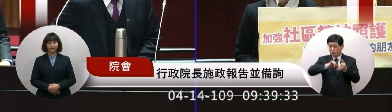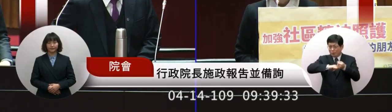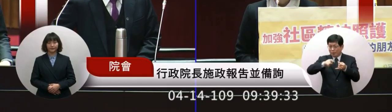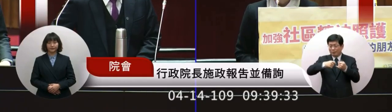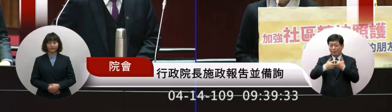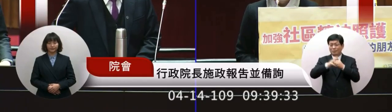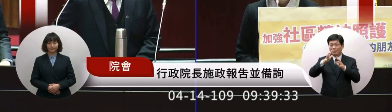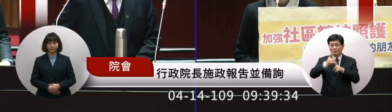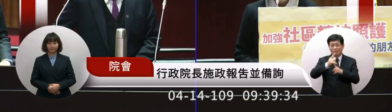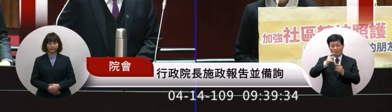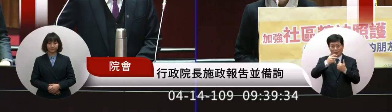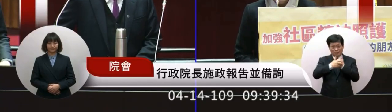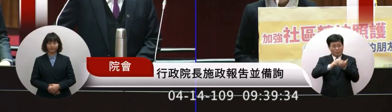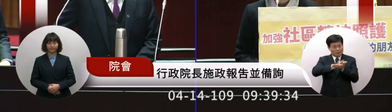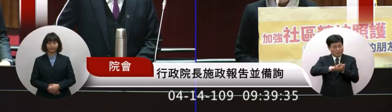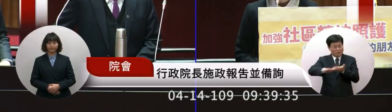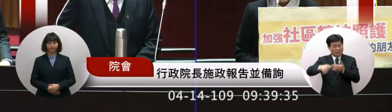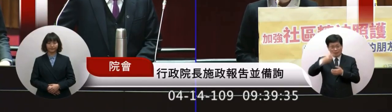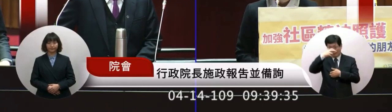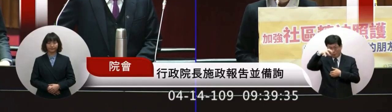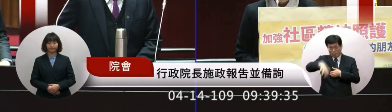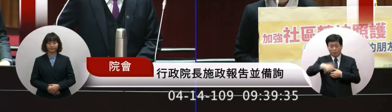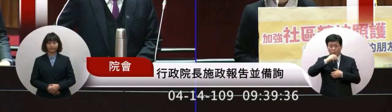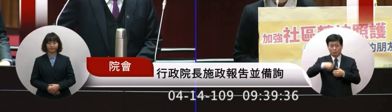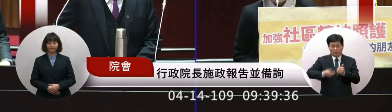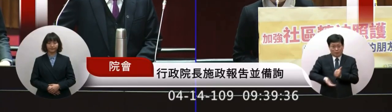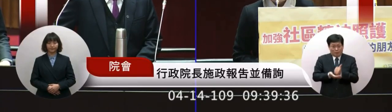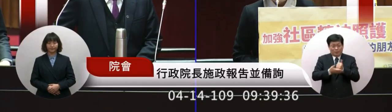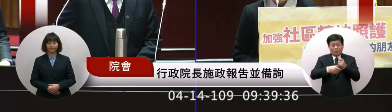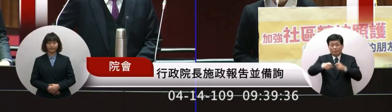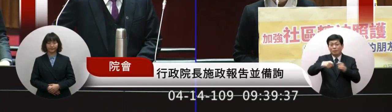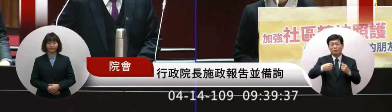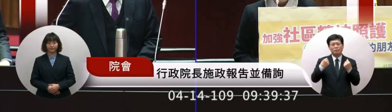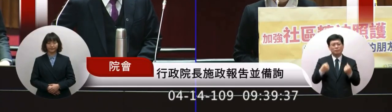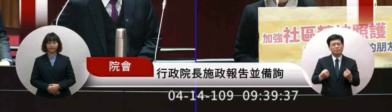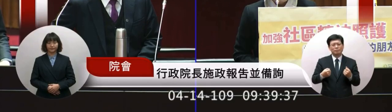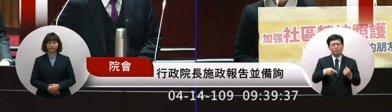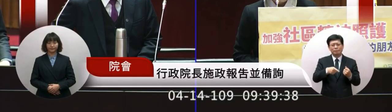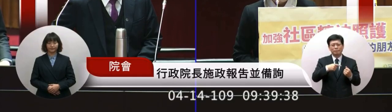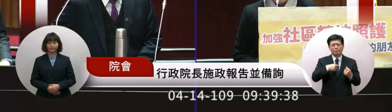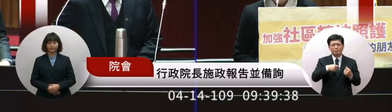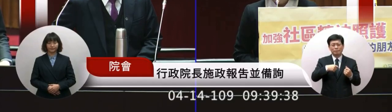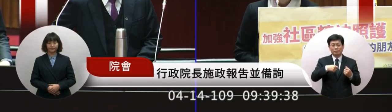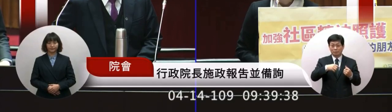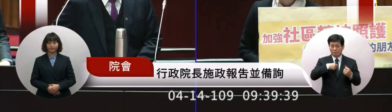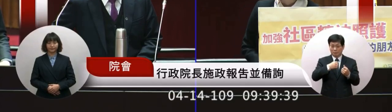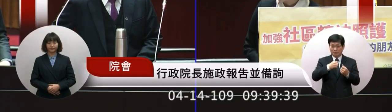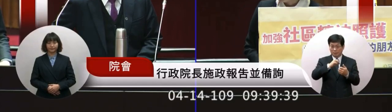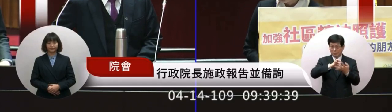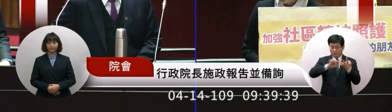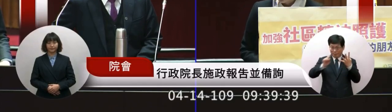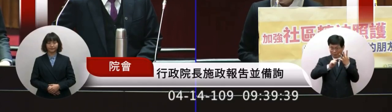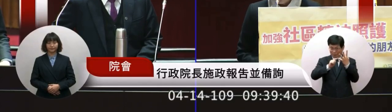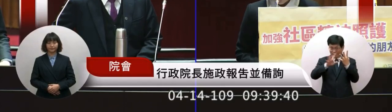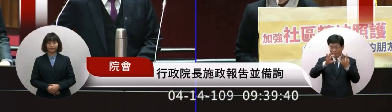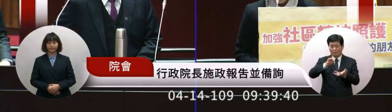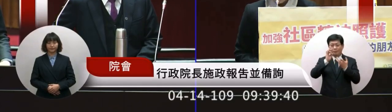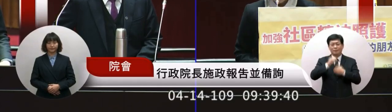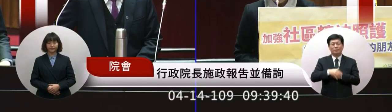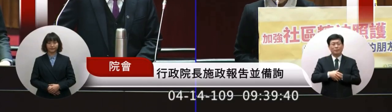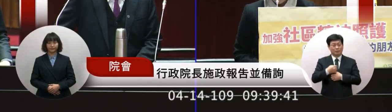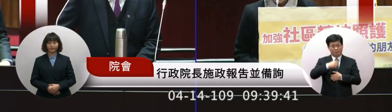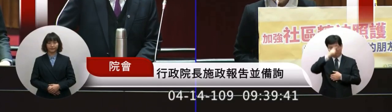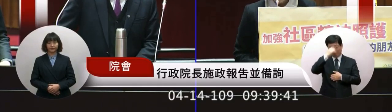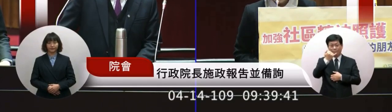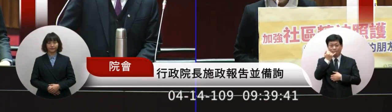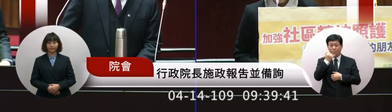精神卫生机构的团体奖励计划，这边有提到说在第一奖励项目的第四点，这边有提到说我